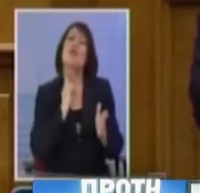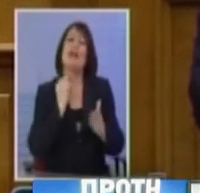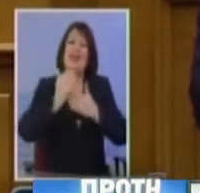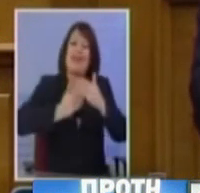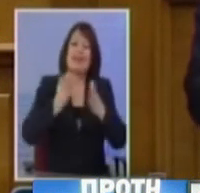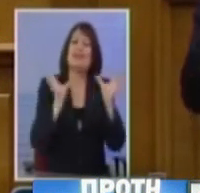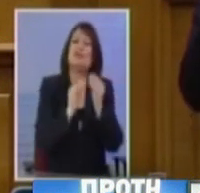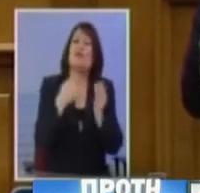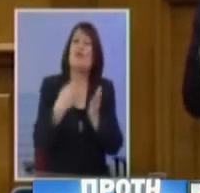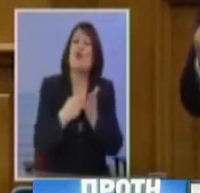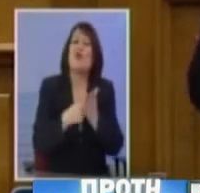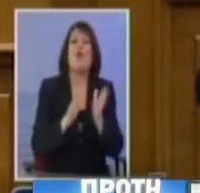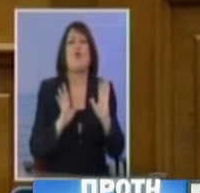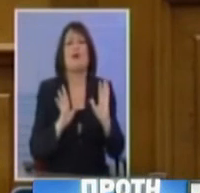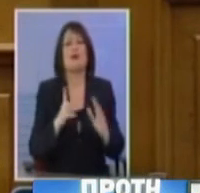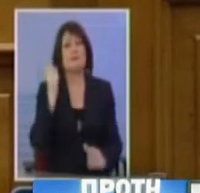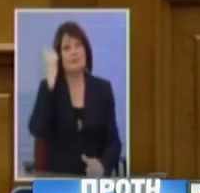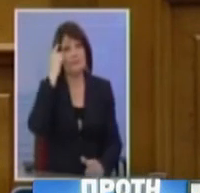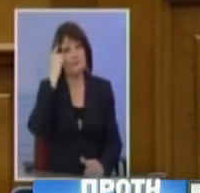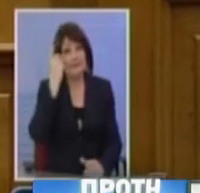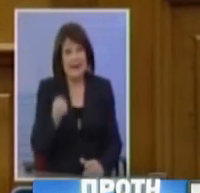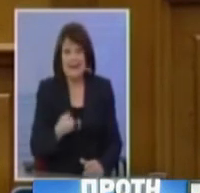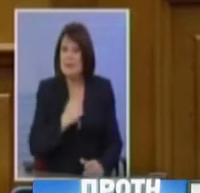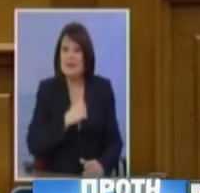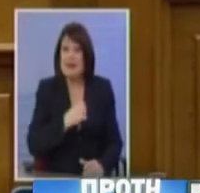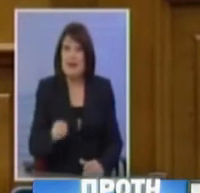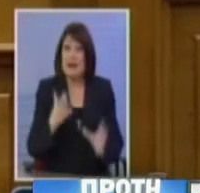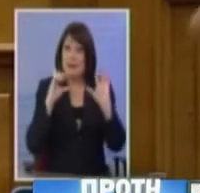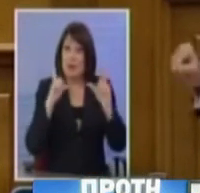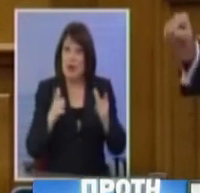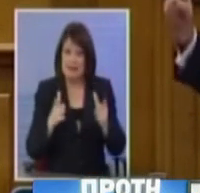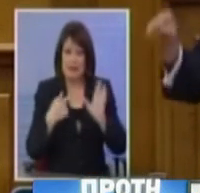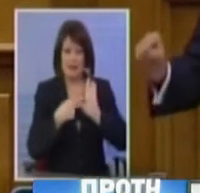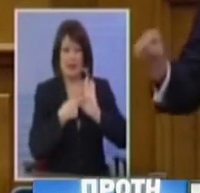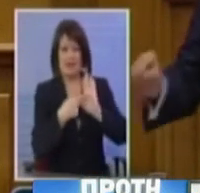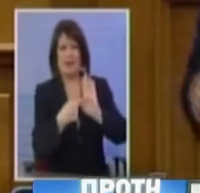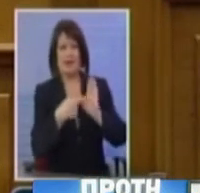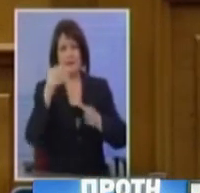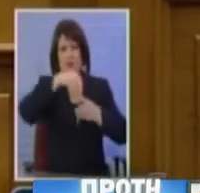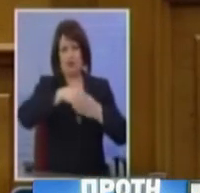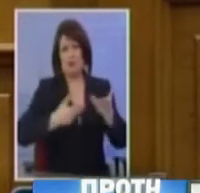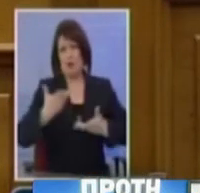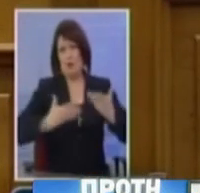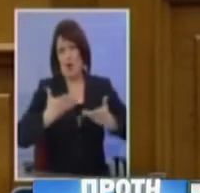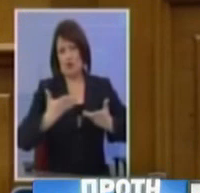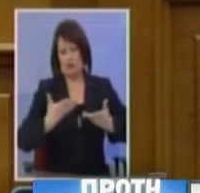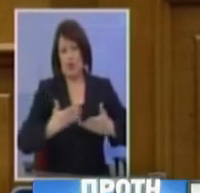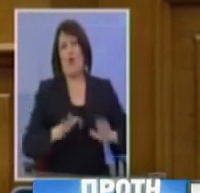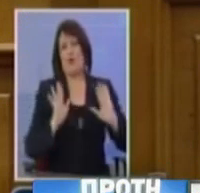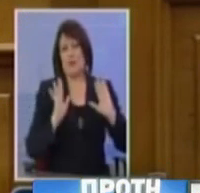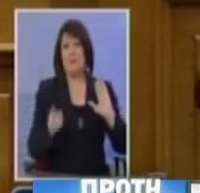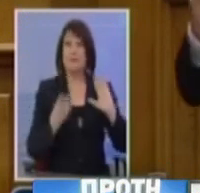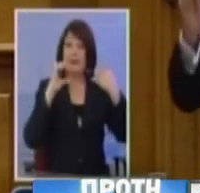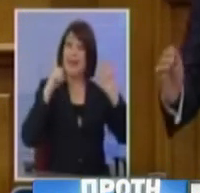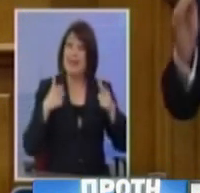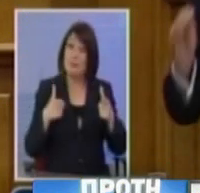διαδικασίας, το ιδεολογικό πρόταγμα της Νέας Δημοκρατίας δεν απεικονίζεται στο παρόντα προϋπολογισμό. Η Νέα Δημοκρατία